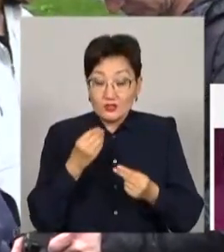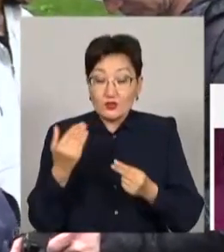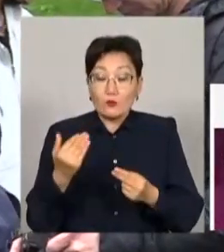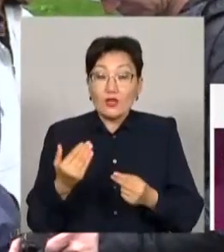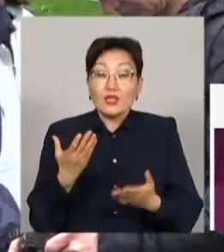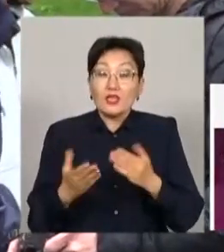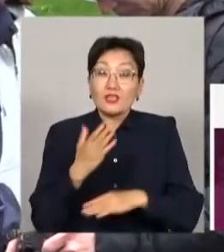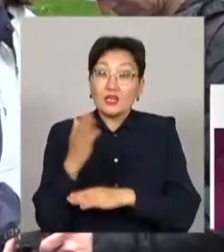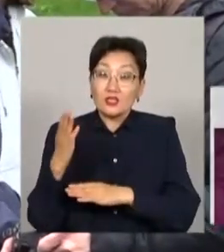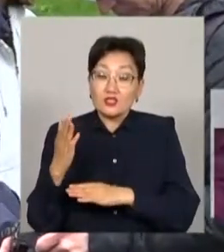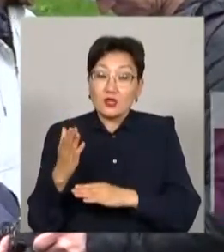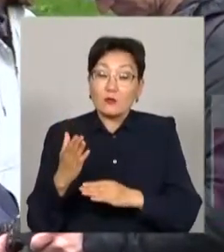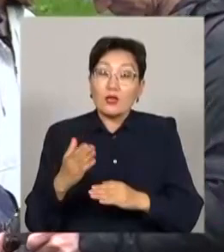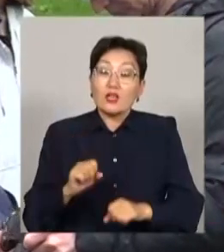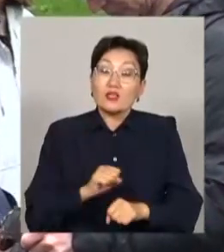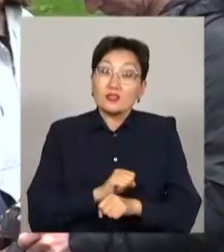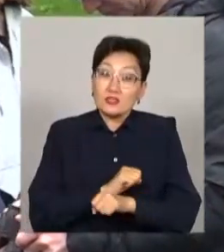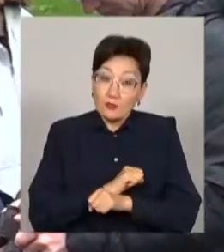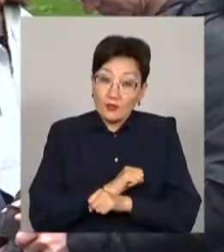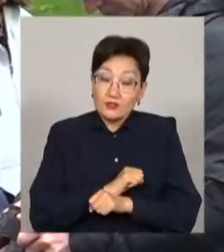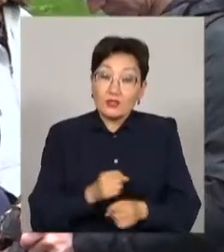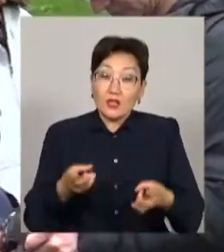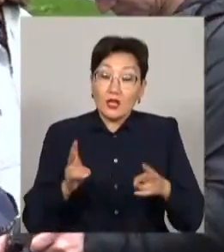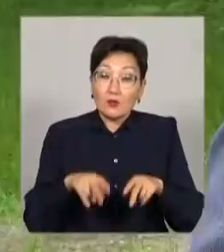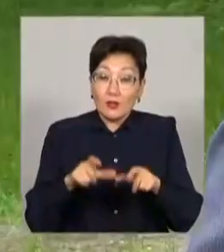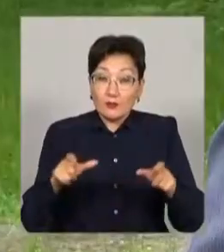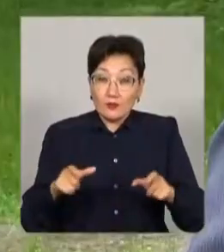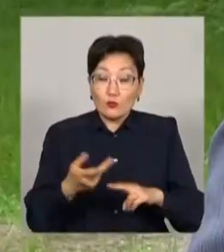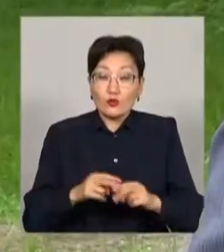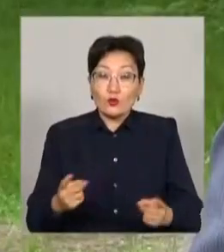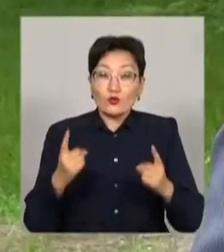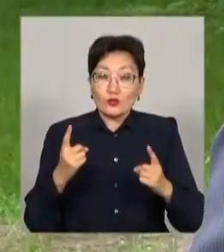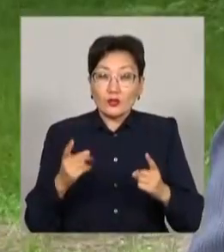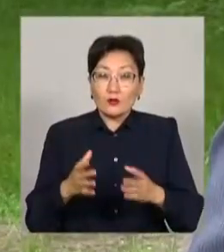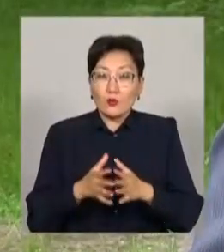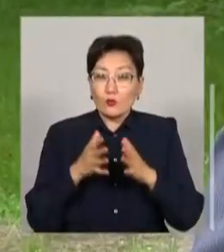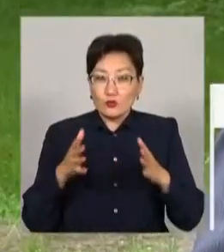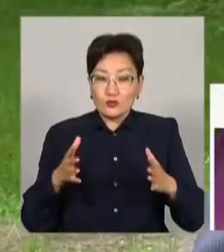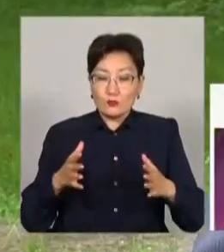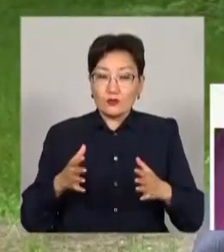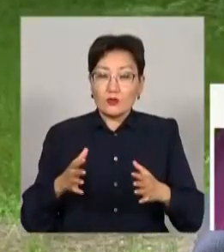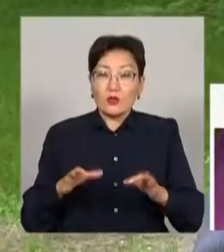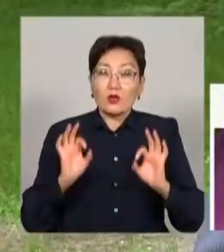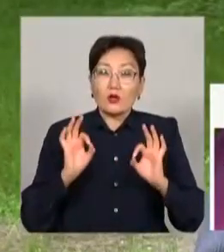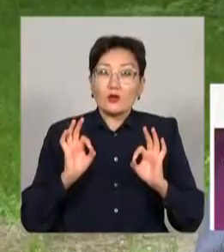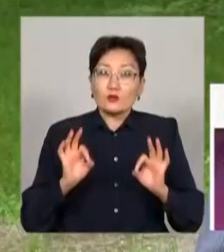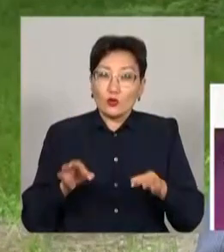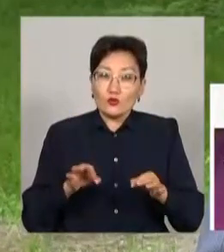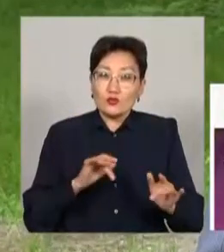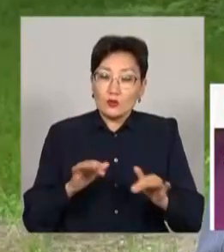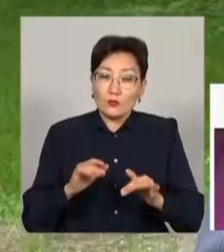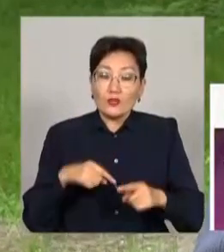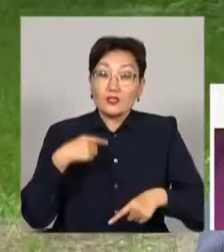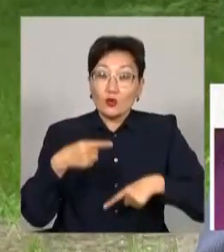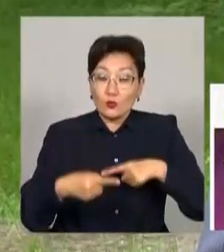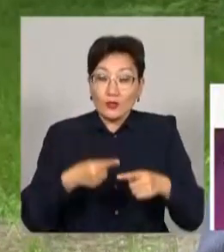біреу кішкене аптығын басып демалатын болса, оның өзі үлкен сабақ. Бұл іс деген өте бір ұлағатты іс, кейінгі ұрпақ үлгі